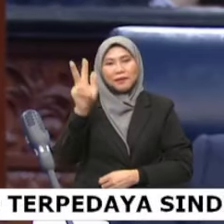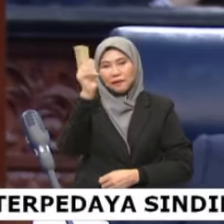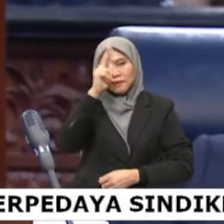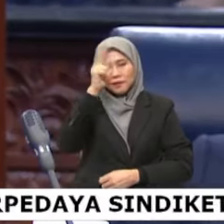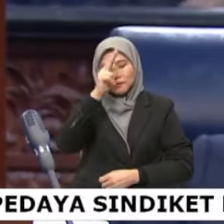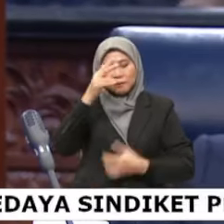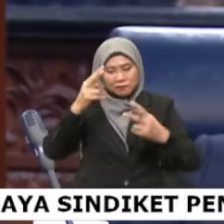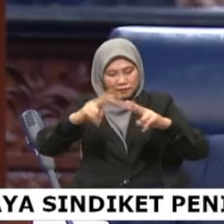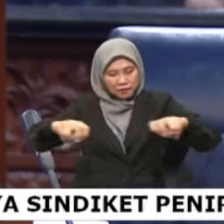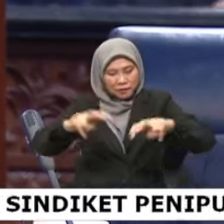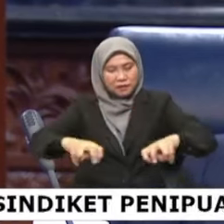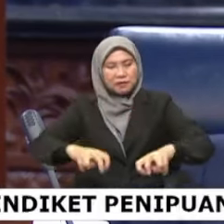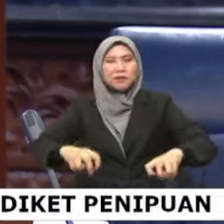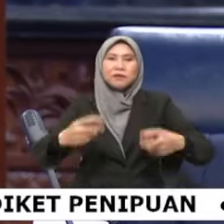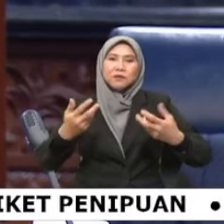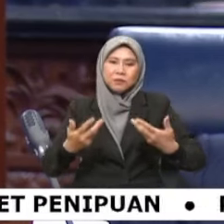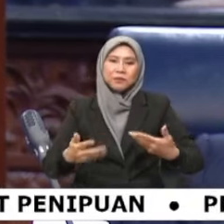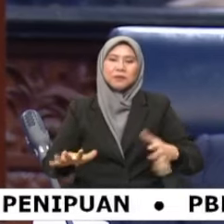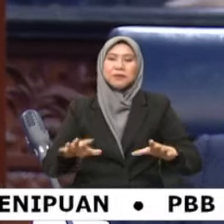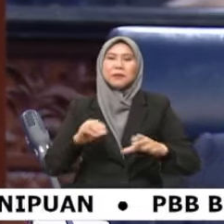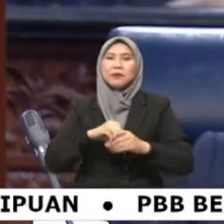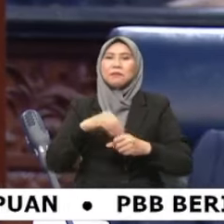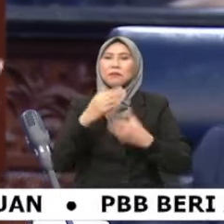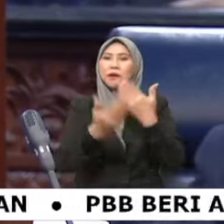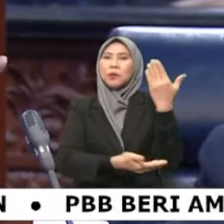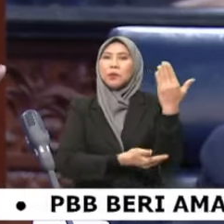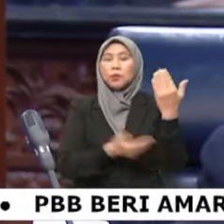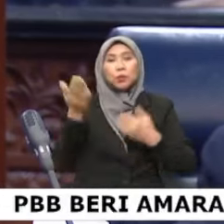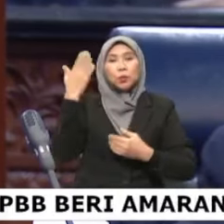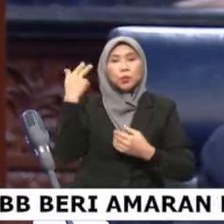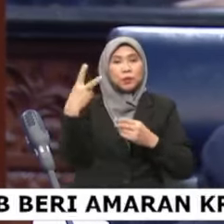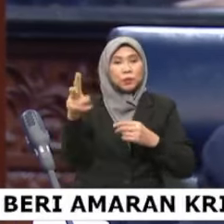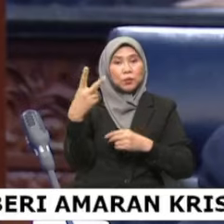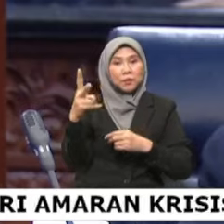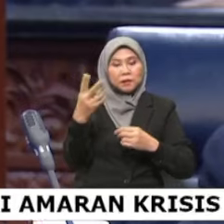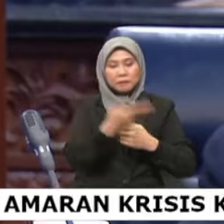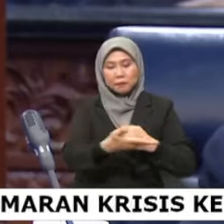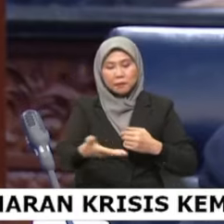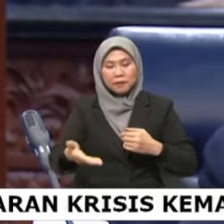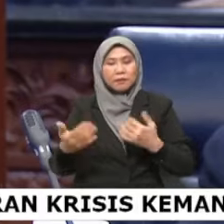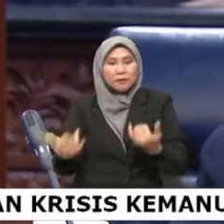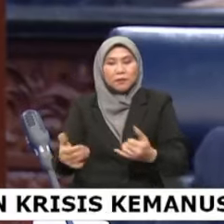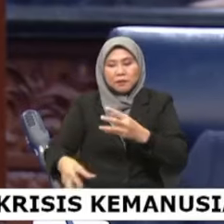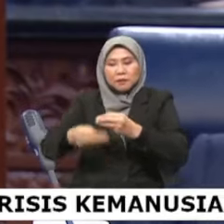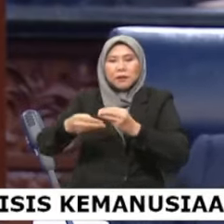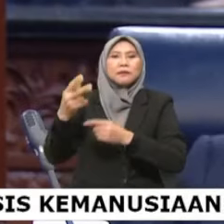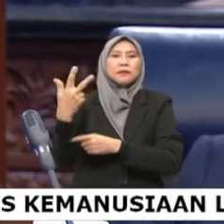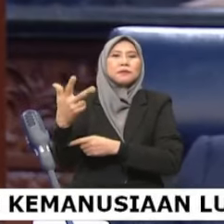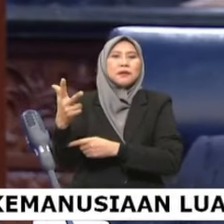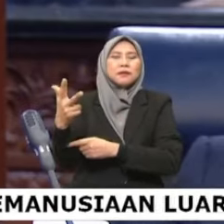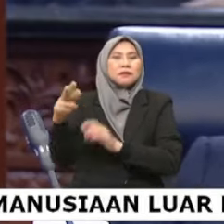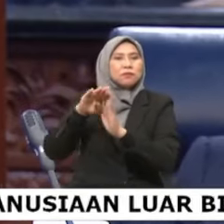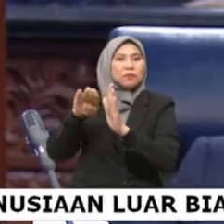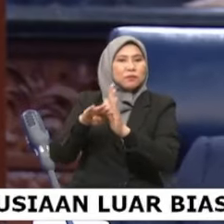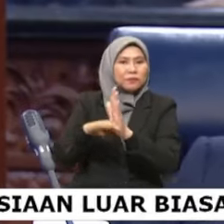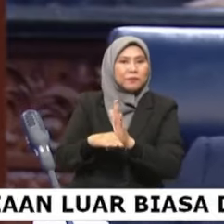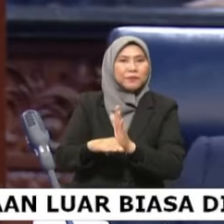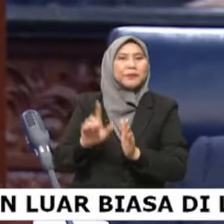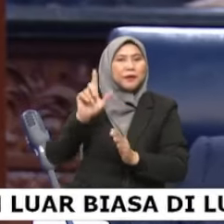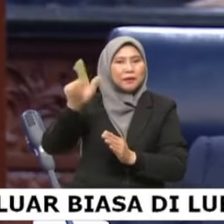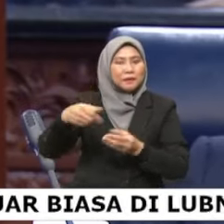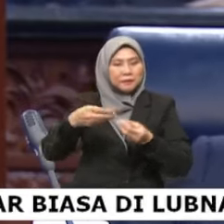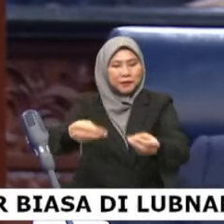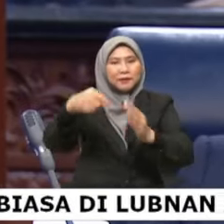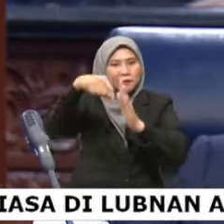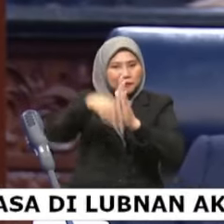mengkaji berkenaan dengan bakul dalam IHP ini. Dulu ada 12 kategori, sekarang sudah ada 13 kategori Yang Berhormat Arau. Nanti saya beri dia punya